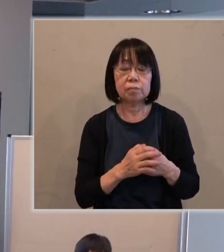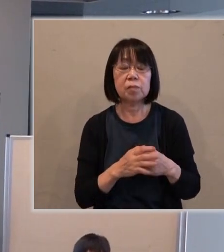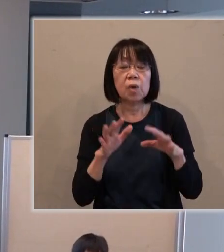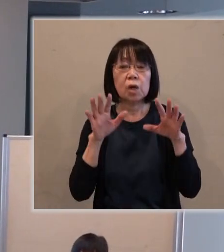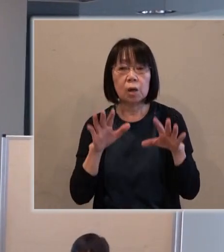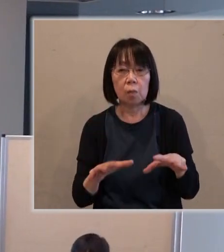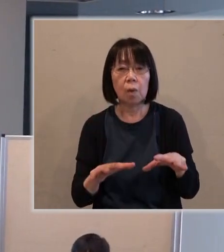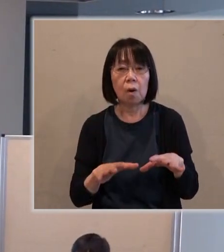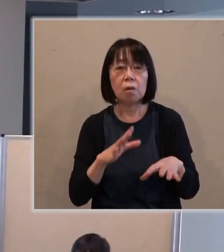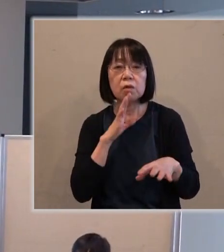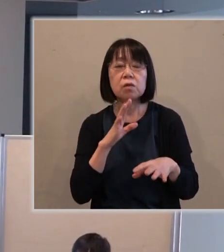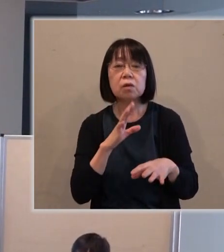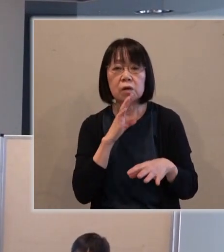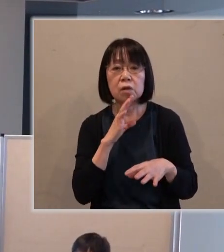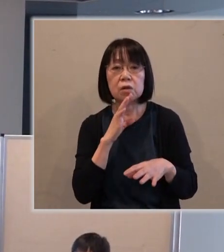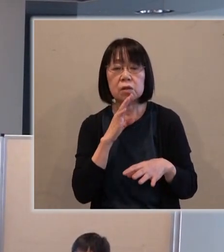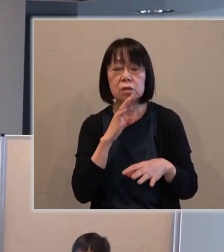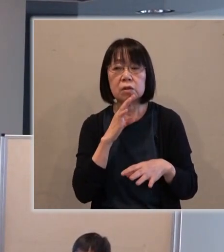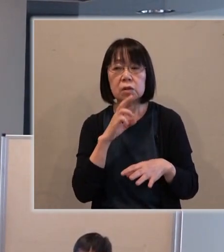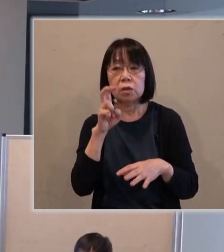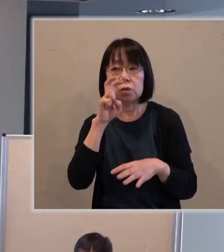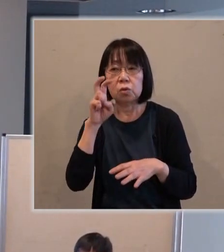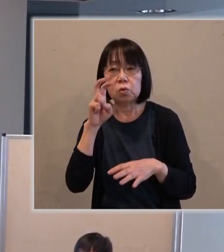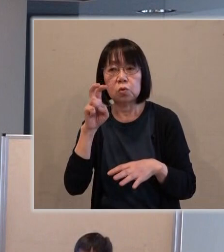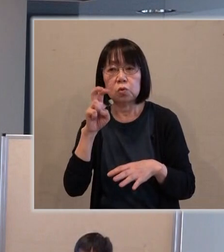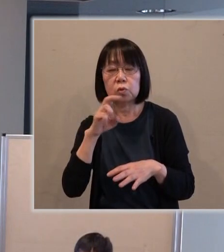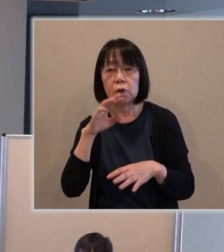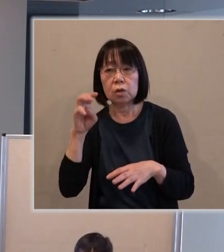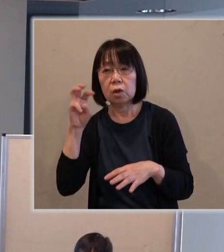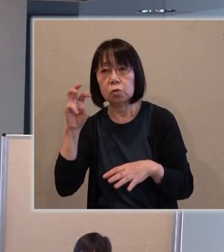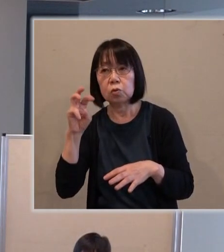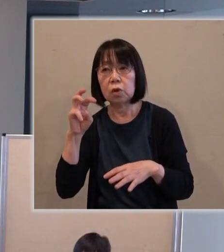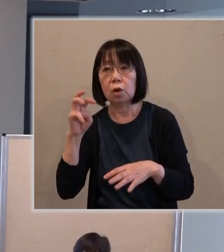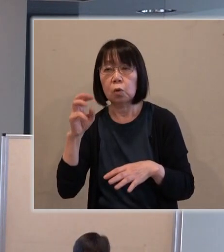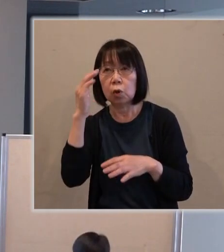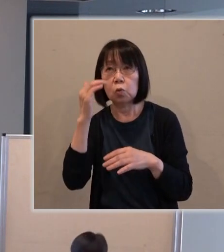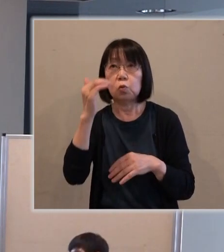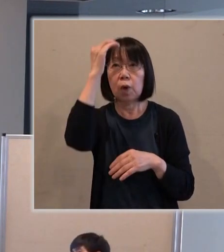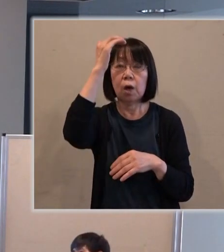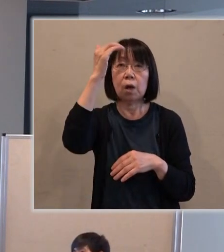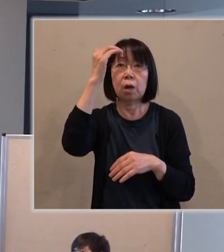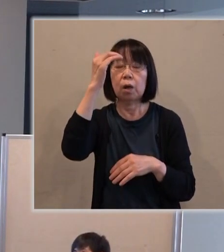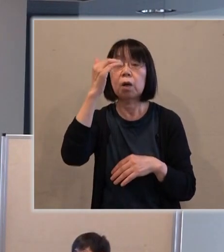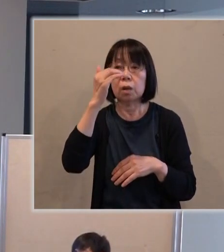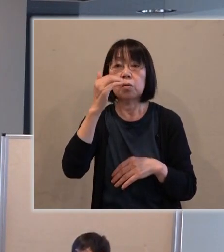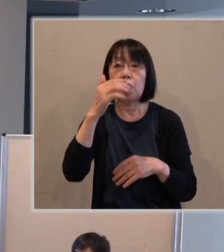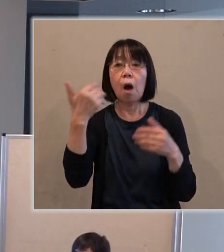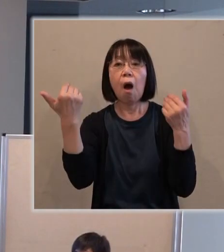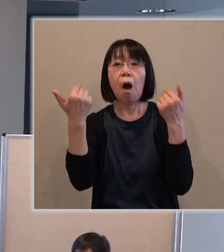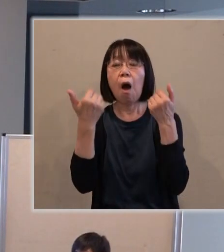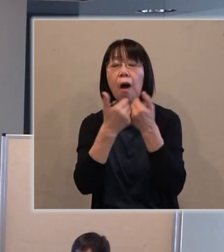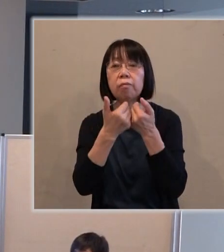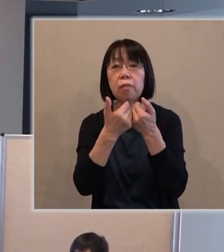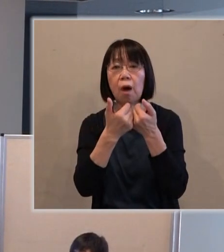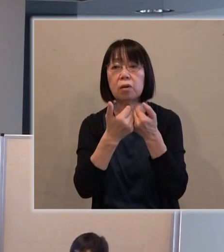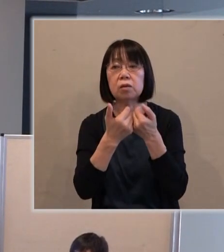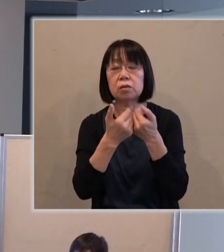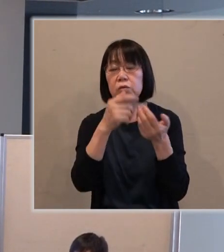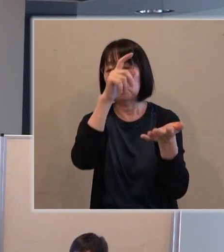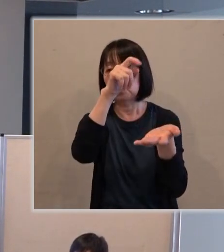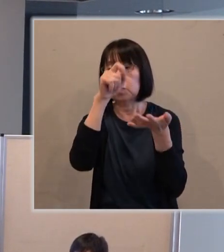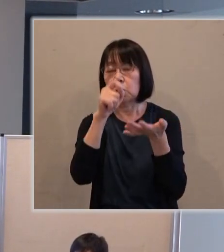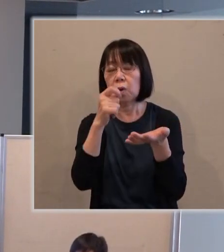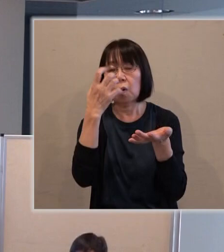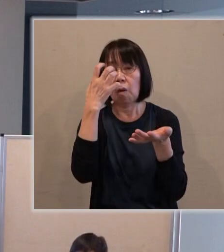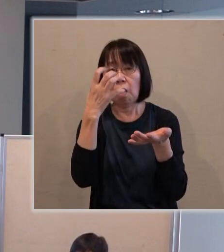大人、まあ、つまり若者20代30代よりも上の世代というのは確かに反対意見をおっしゃってる方も結構いらっしゃ